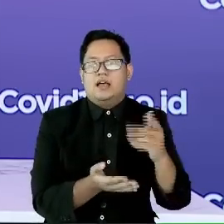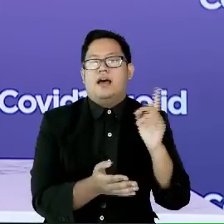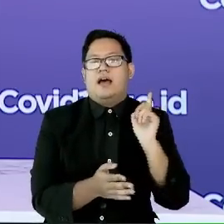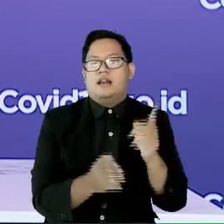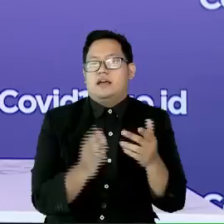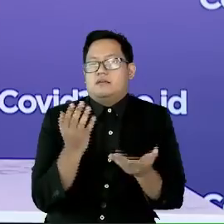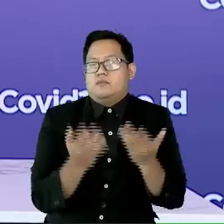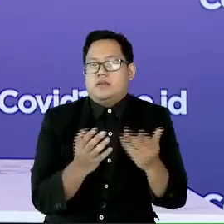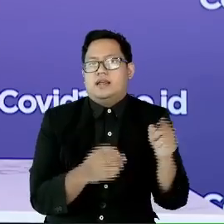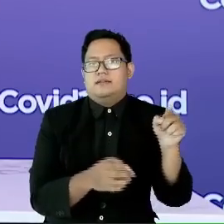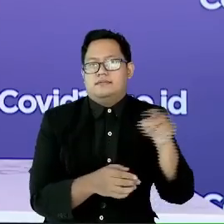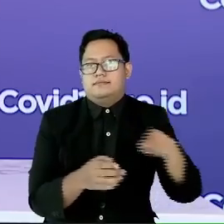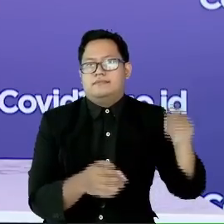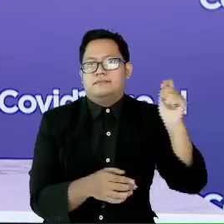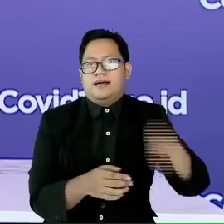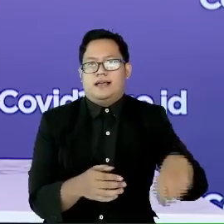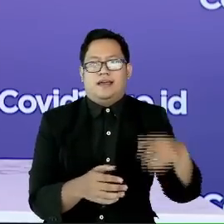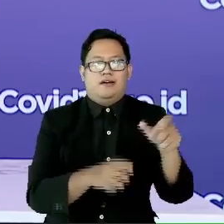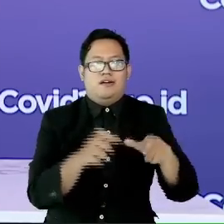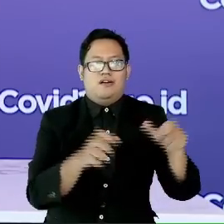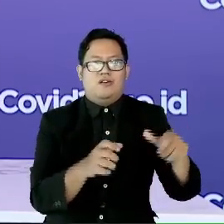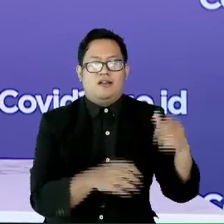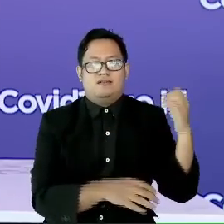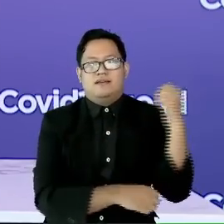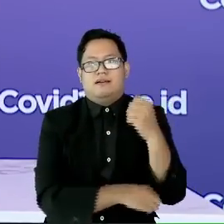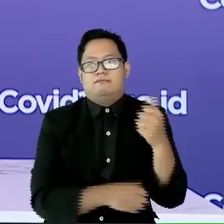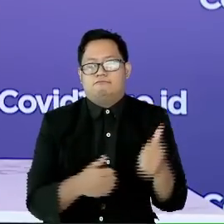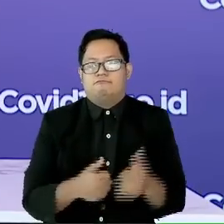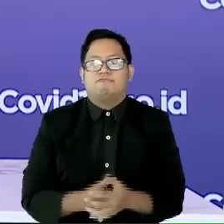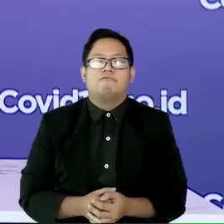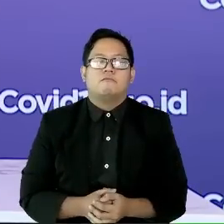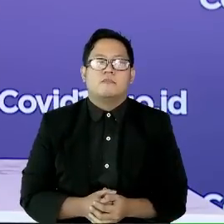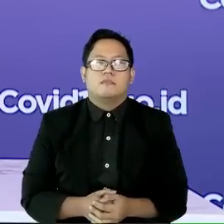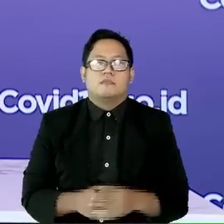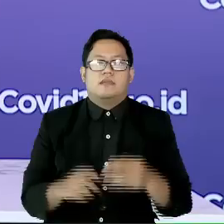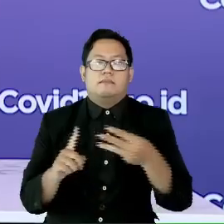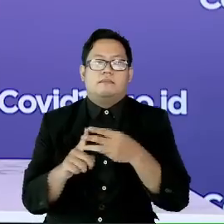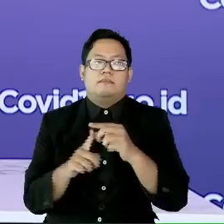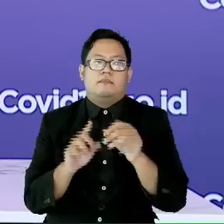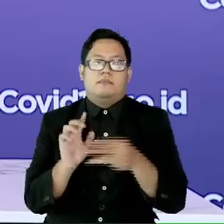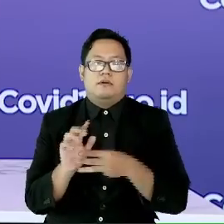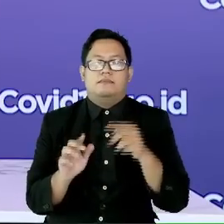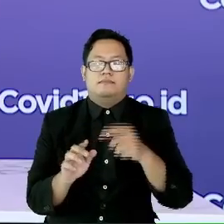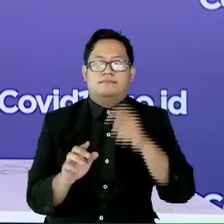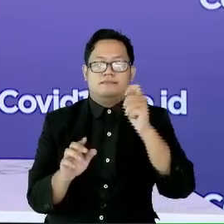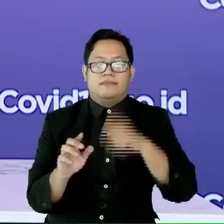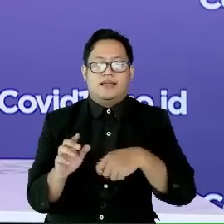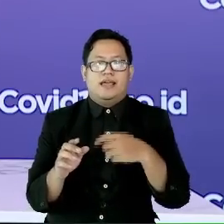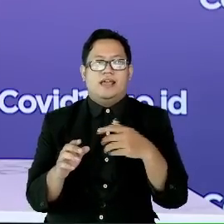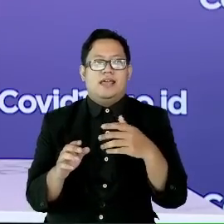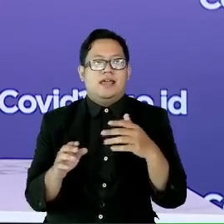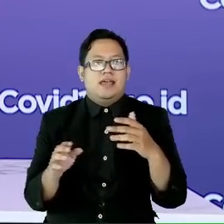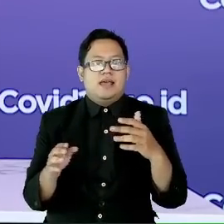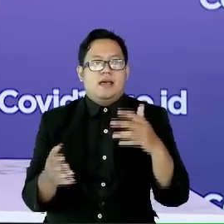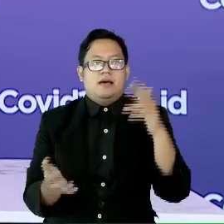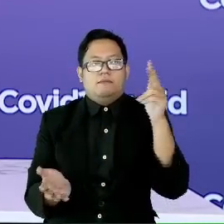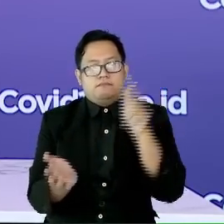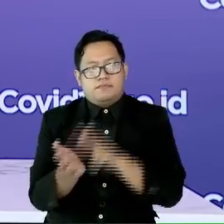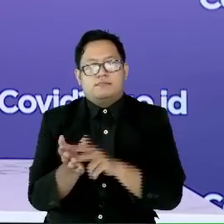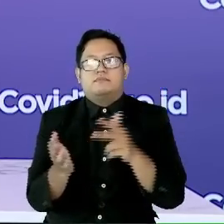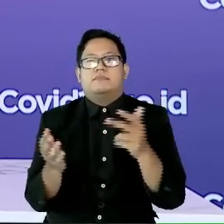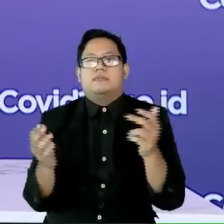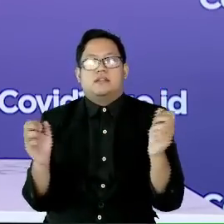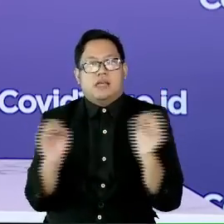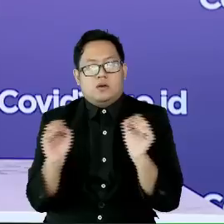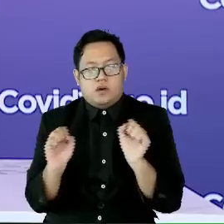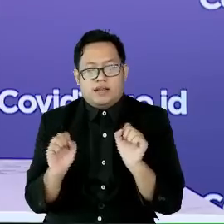bertanggung jawab. Badan POM telah resmi mengeluarkan Emergency Use of Authorization untuk vaksin